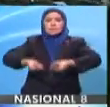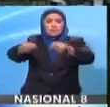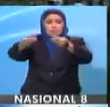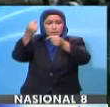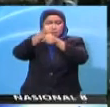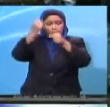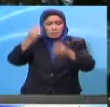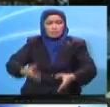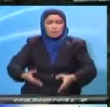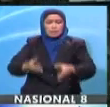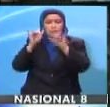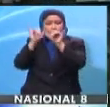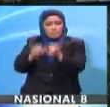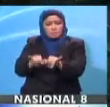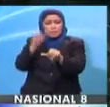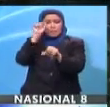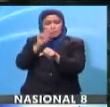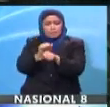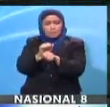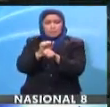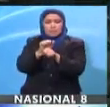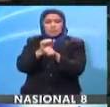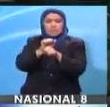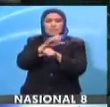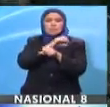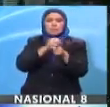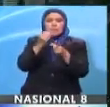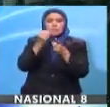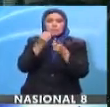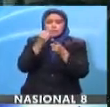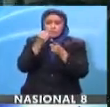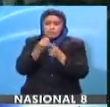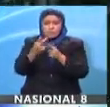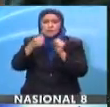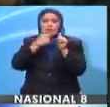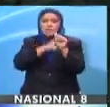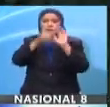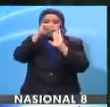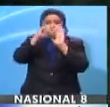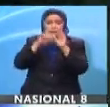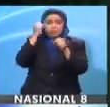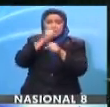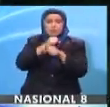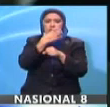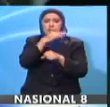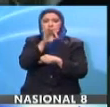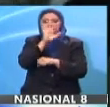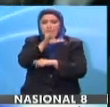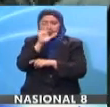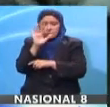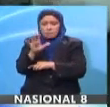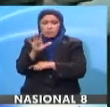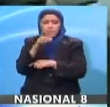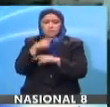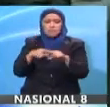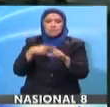sah untuk bekerja juga akta kerja 1955 sehingga April lalu